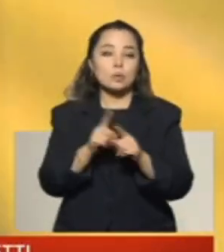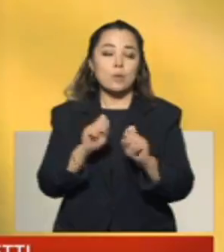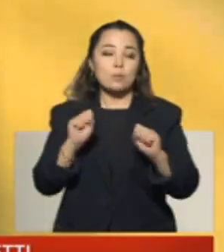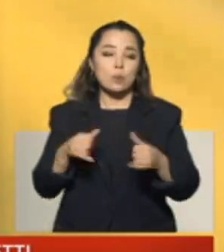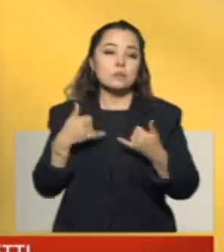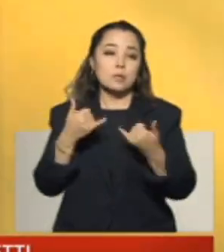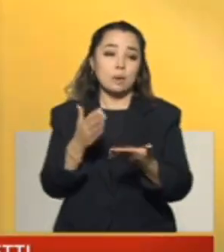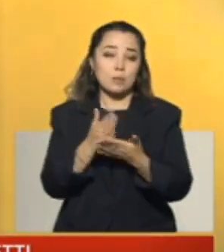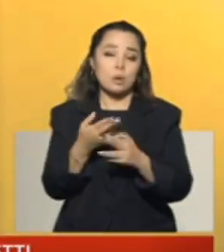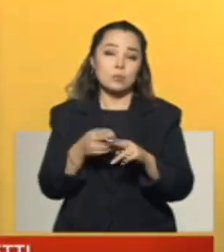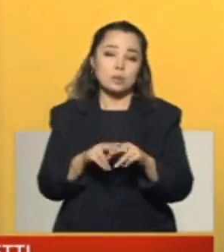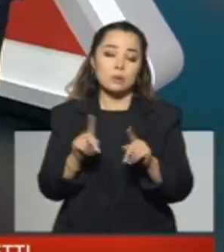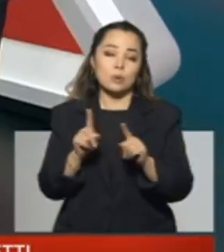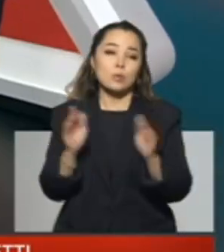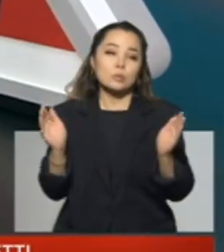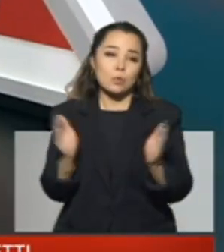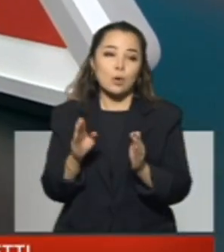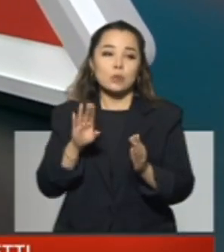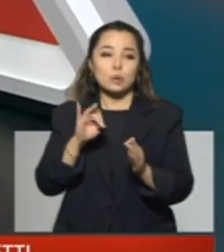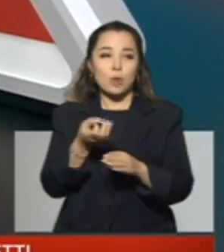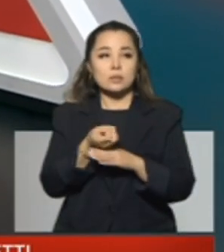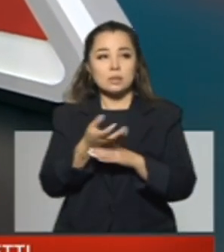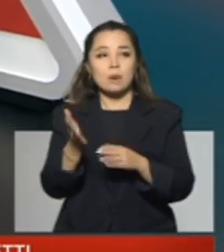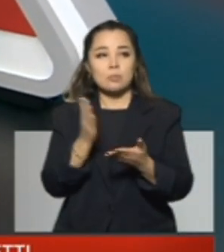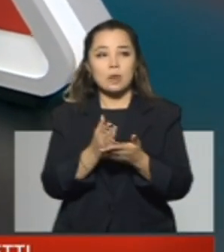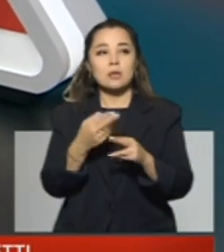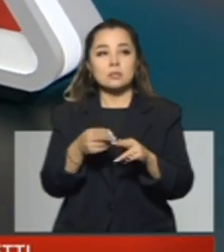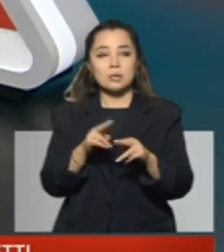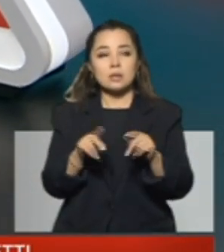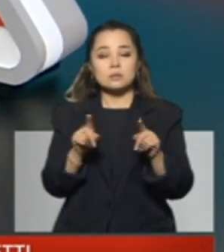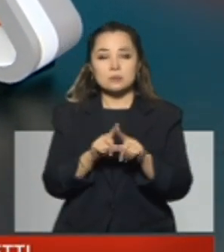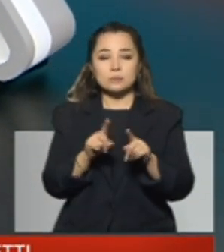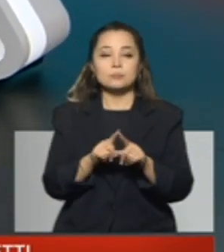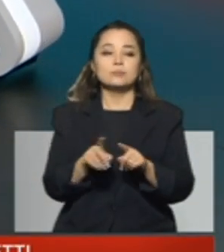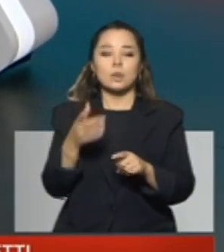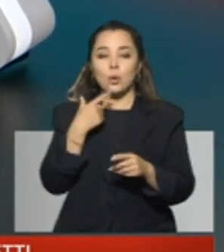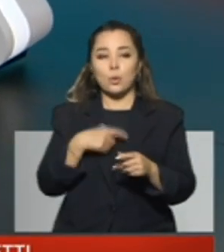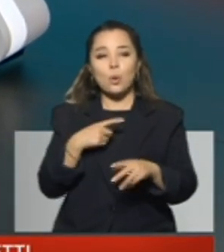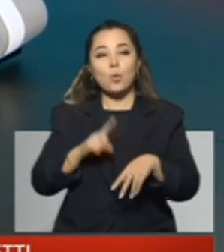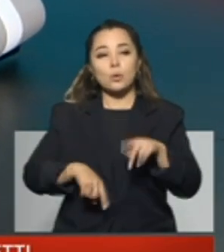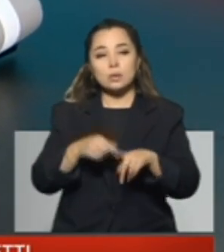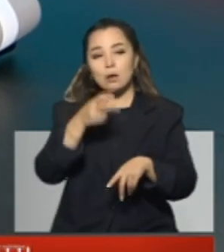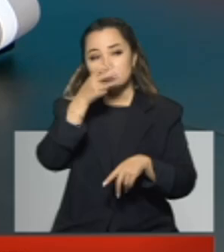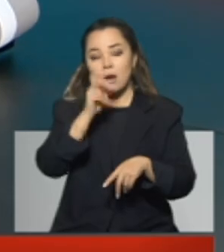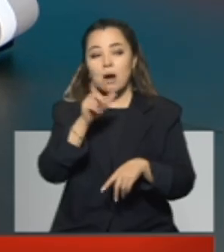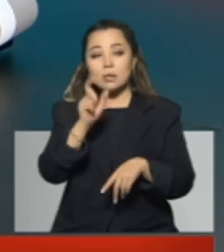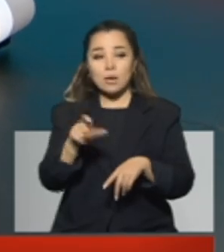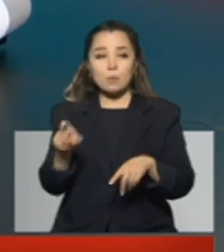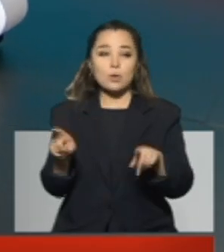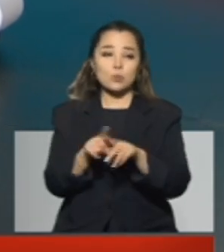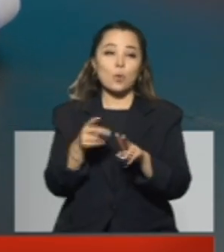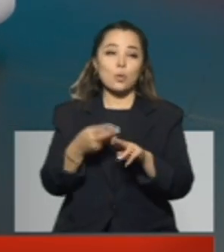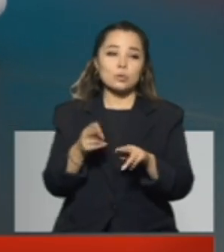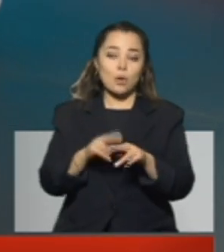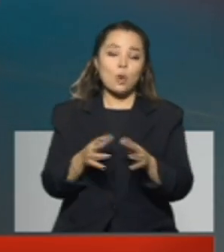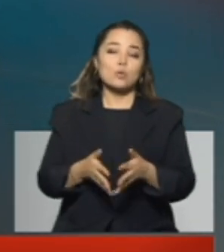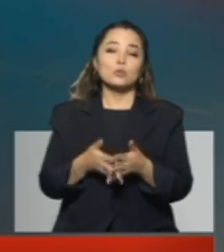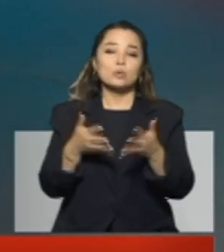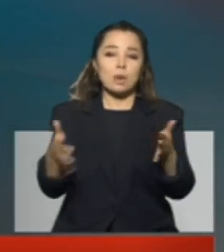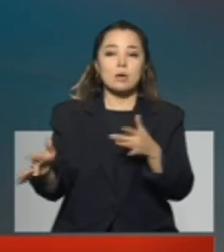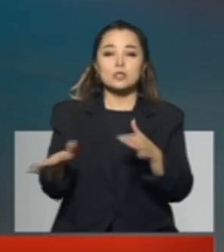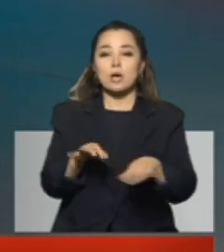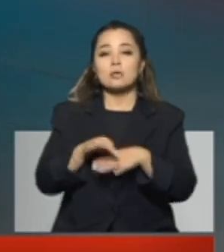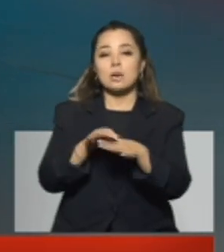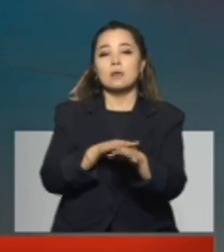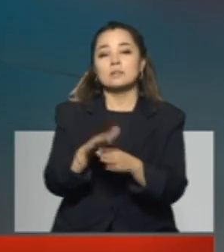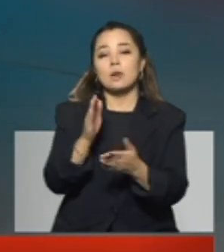жасалған. Ол кішігірім бір тойда болып жатыр бір жағынан. Өйткені жаңа өзінің отанын сағынып жүрген азаматтарға бұл бір үлкен іс шара деп